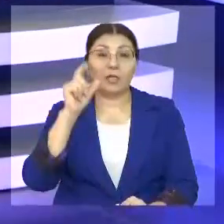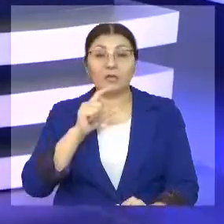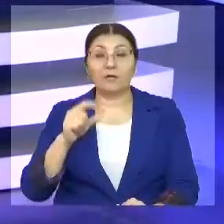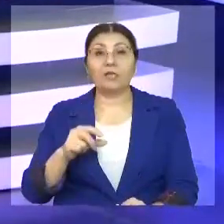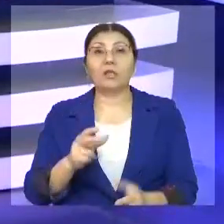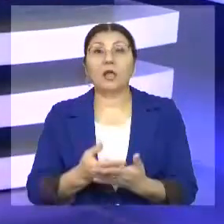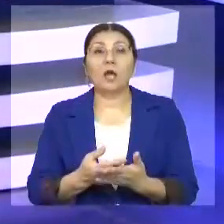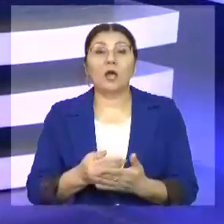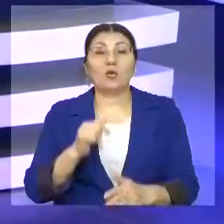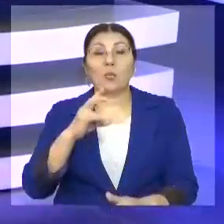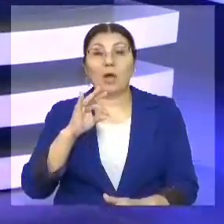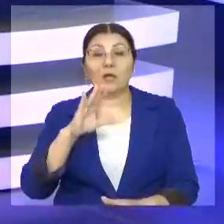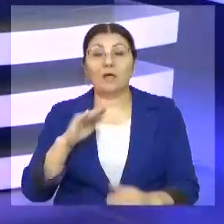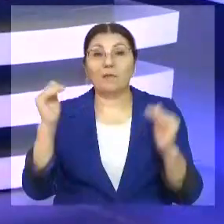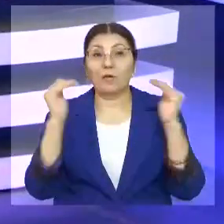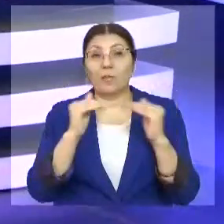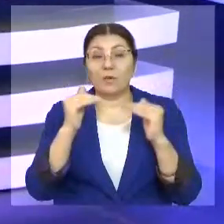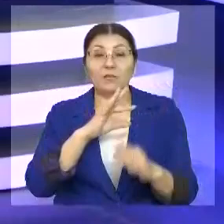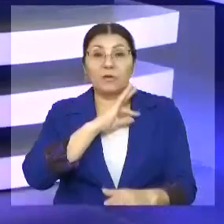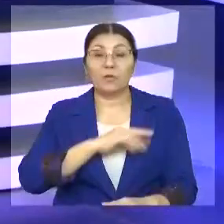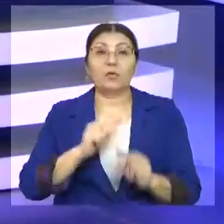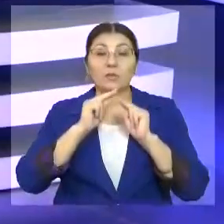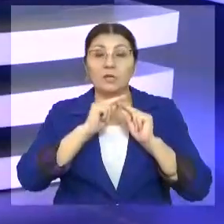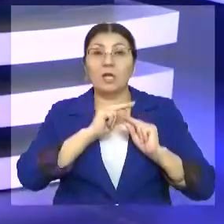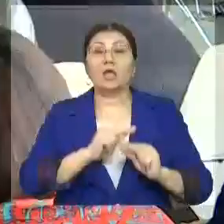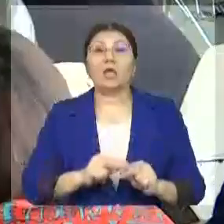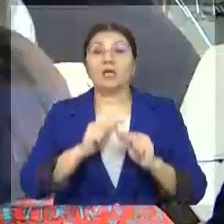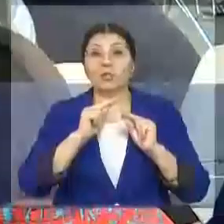Худайбергена Жубанова о вреде коррупции и пользе честного труда.